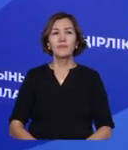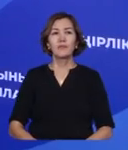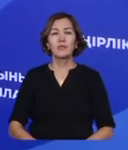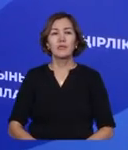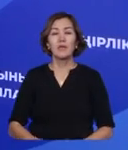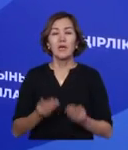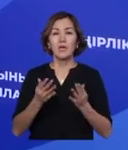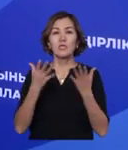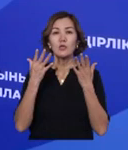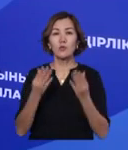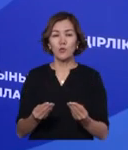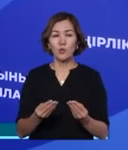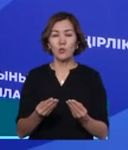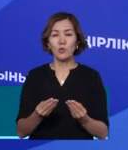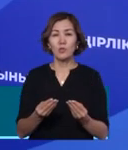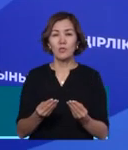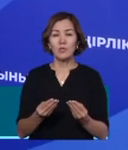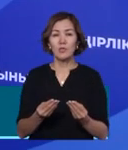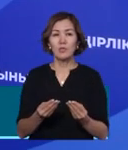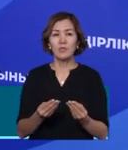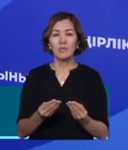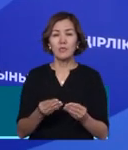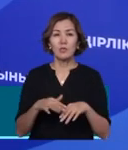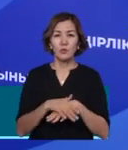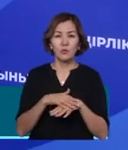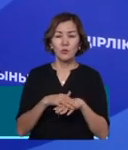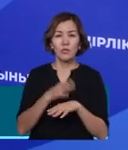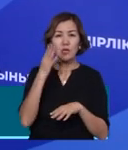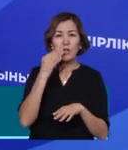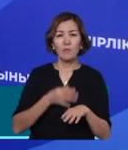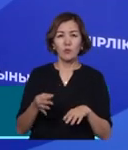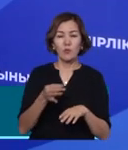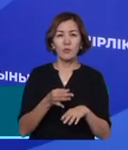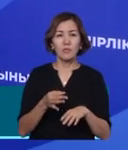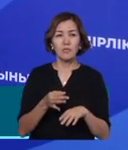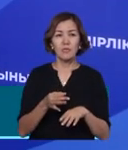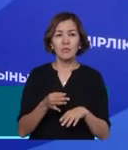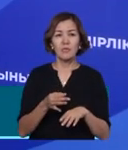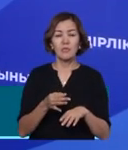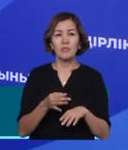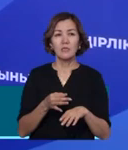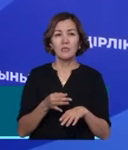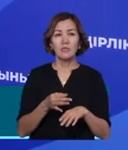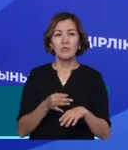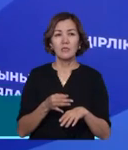Көбінесе қазіргі таңда біздің тұрғындар, Алматы облысының тұрғындары, қазір түсіп отырғандары